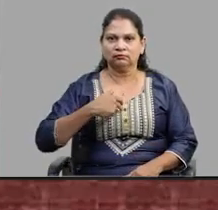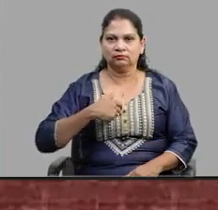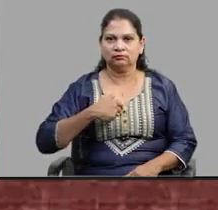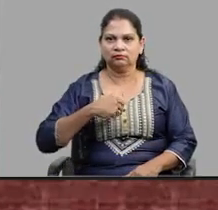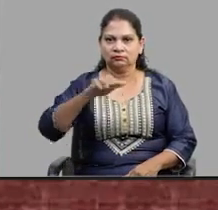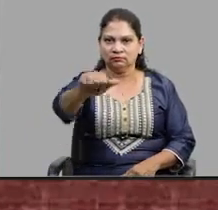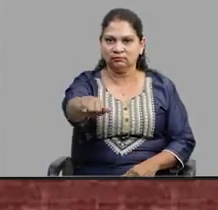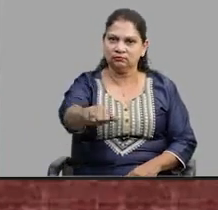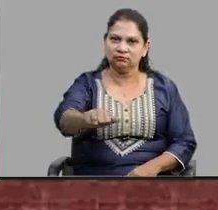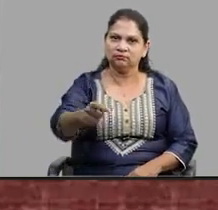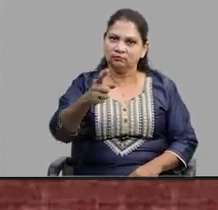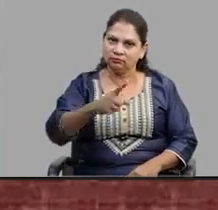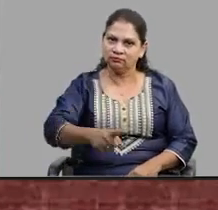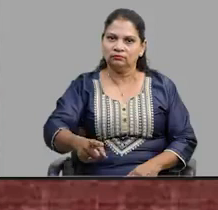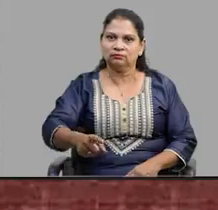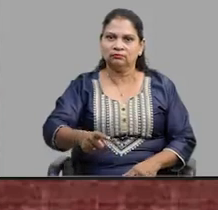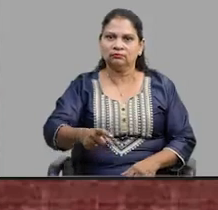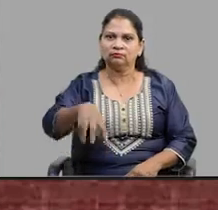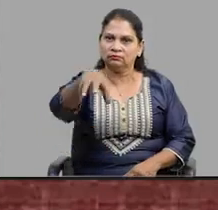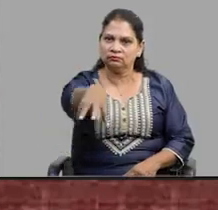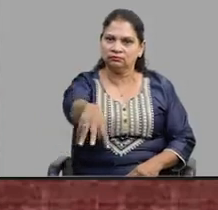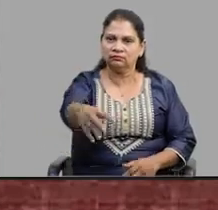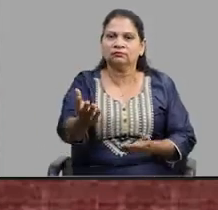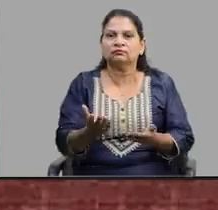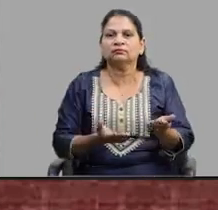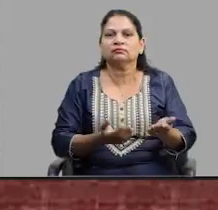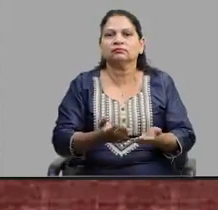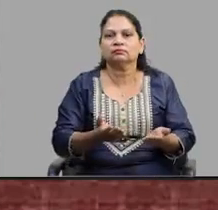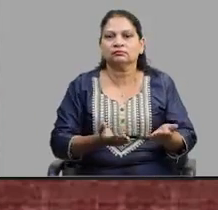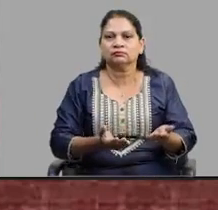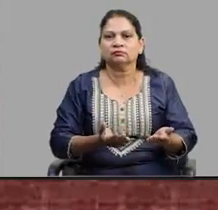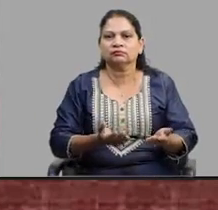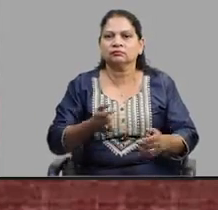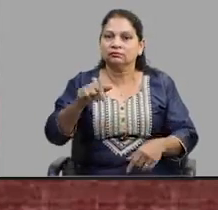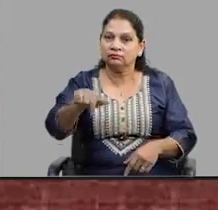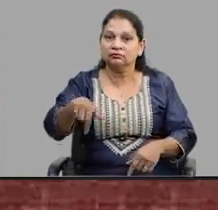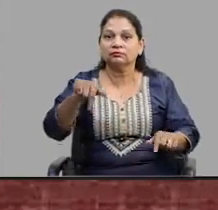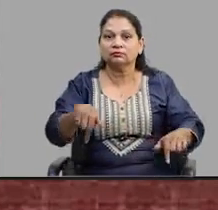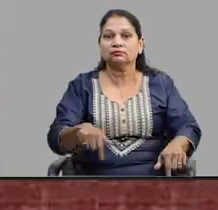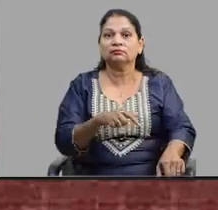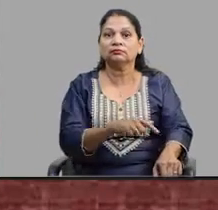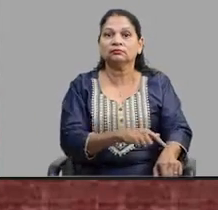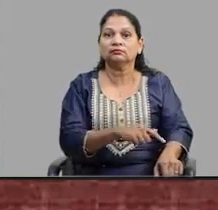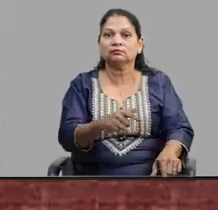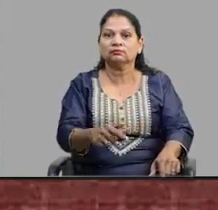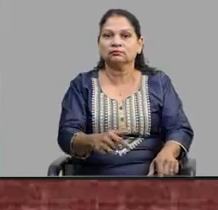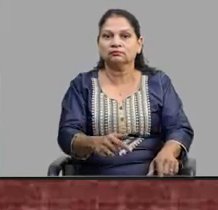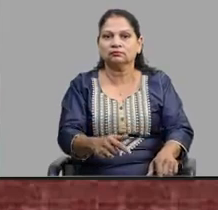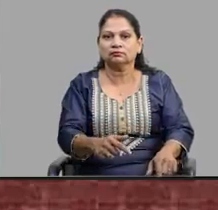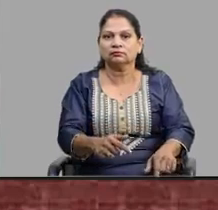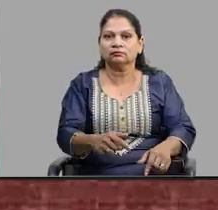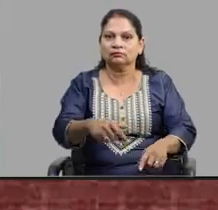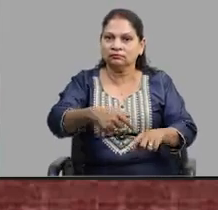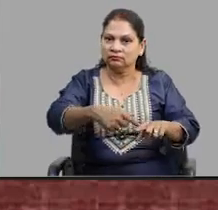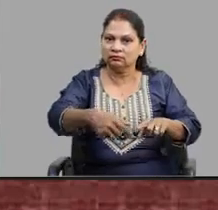पर मेरे हिसाब से हीरो वही जो देश की सेवा करे। अब तो मौका भी है, दस्तूर भी